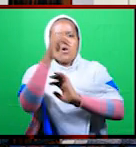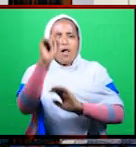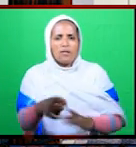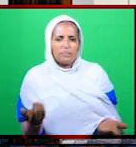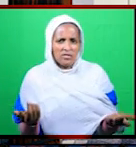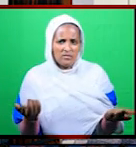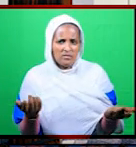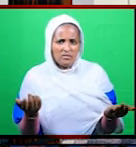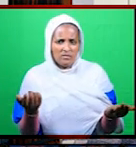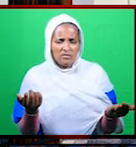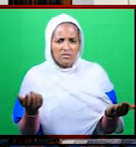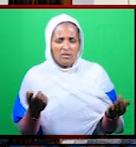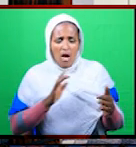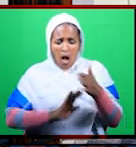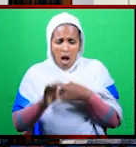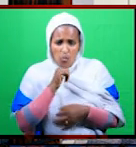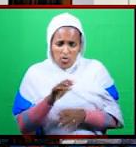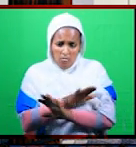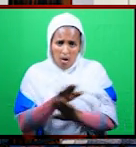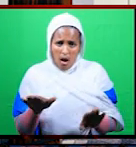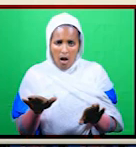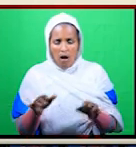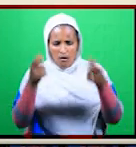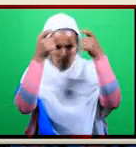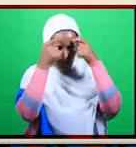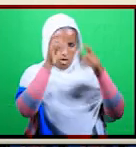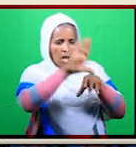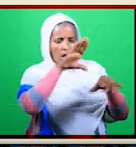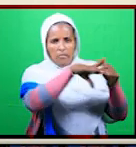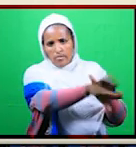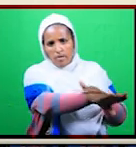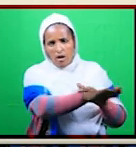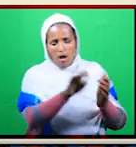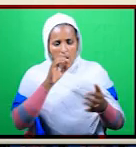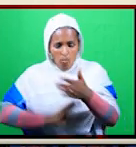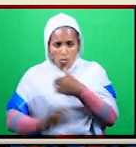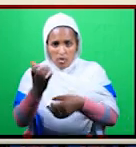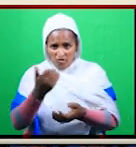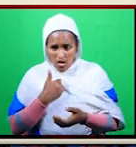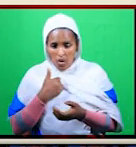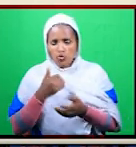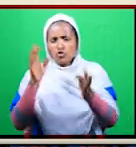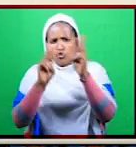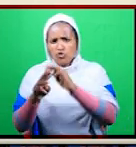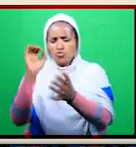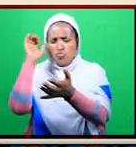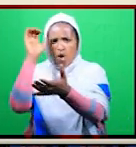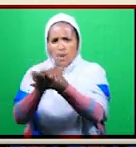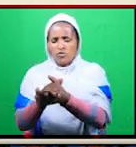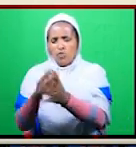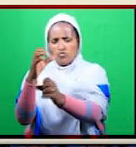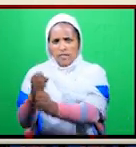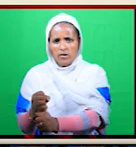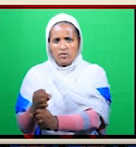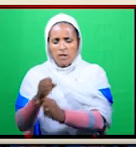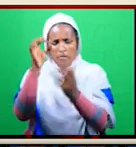ምንድን ነው መሆን ያለበት? አልወልድም ካለች መመንኮስ፣ መውለድ እፈልጋለሁ ካለች ከነ ችግሩ